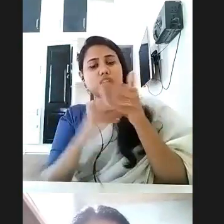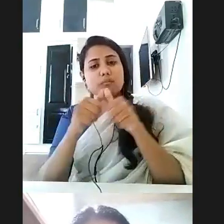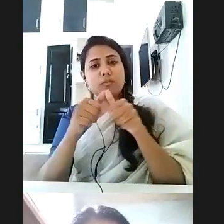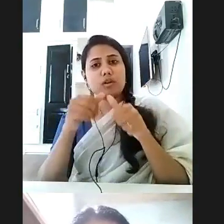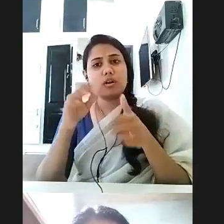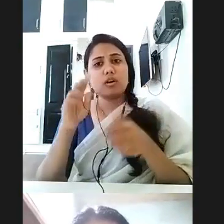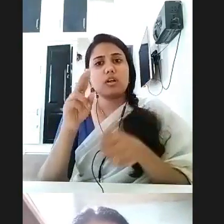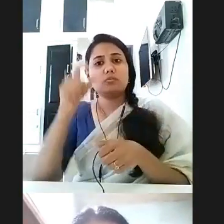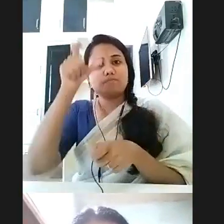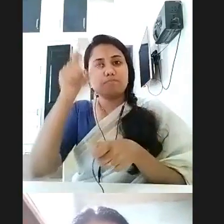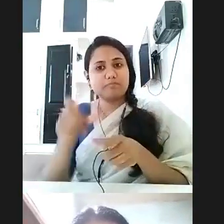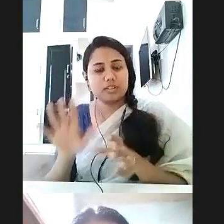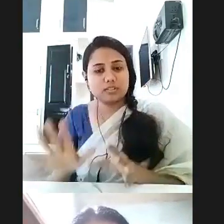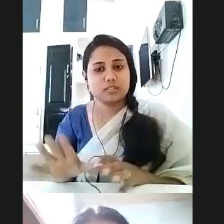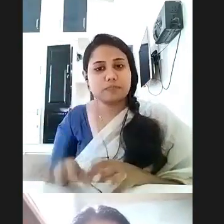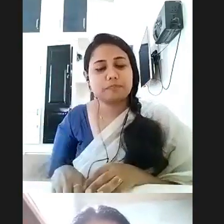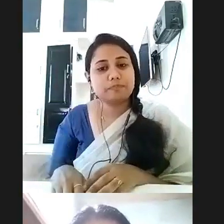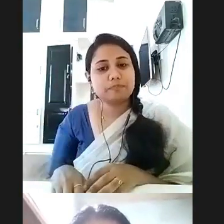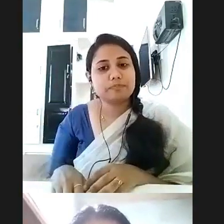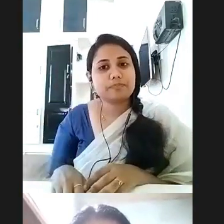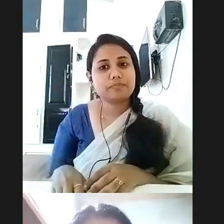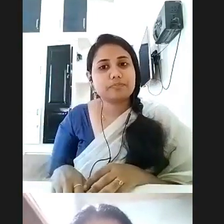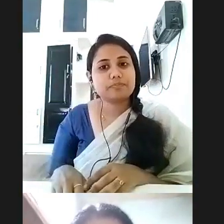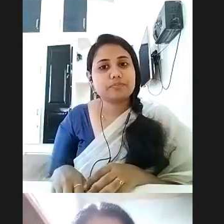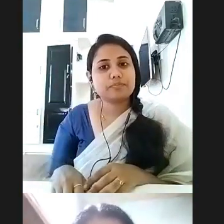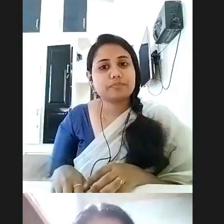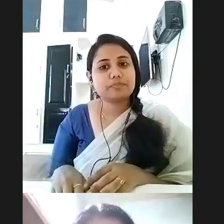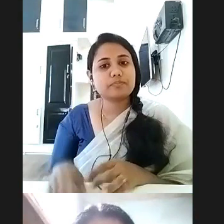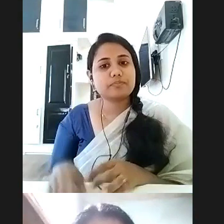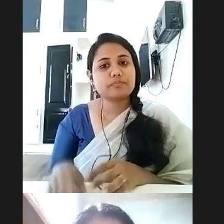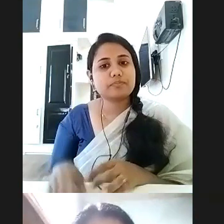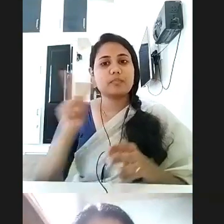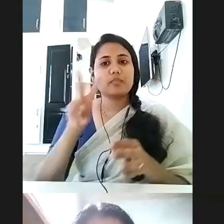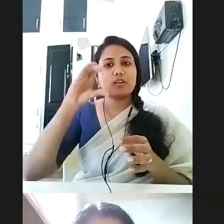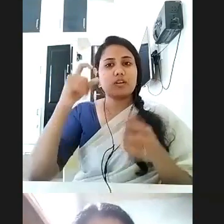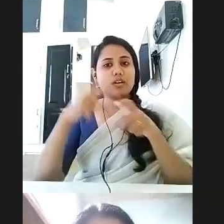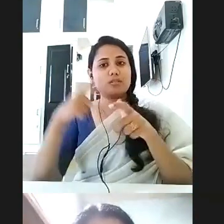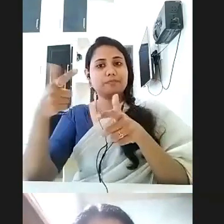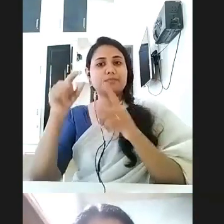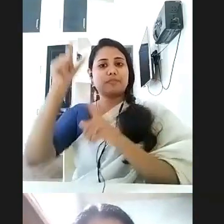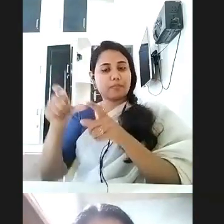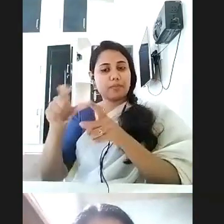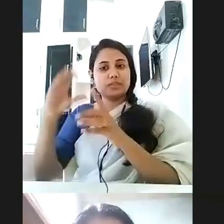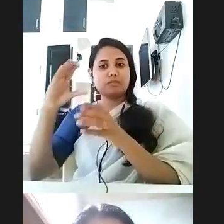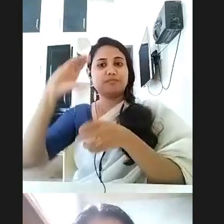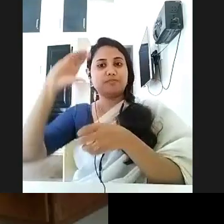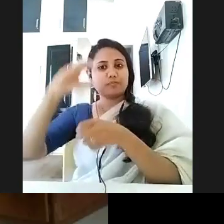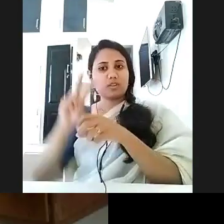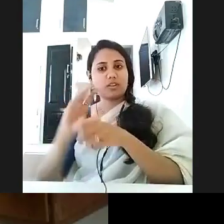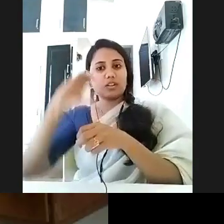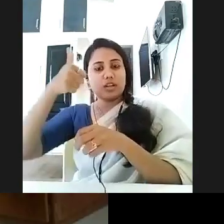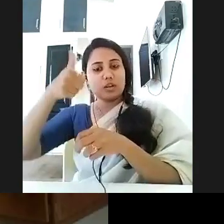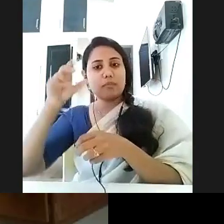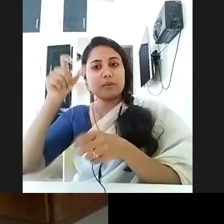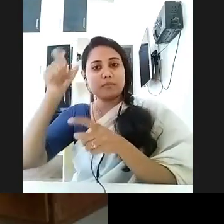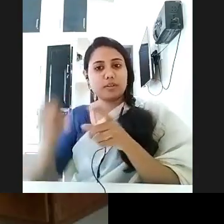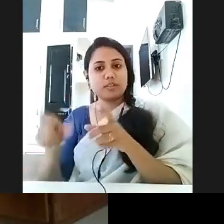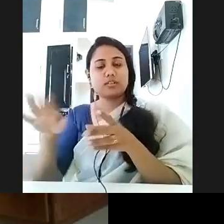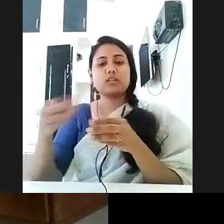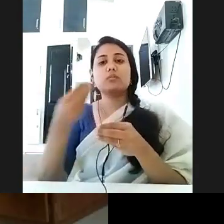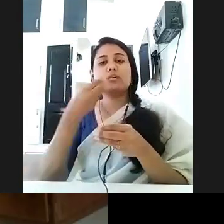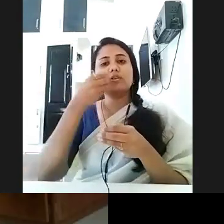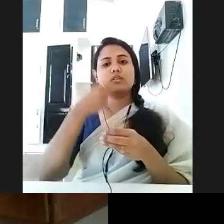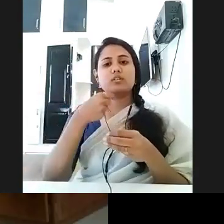കണ്ടിട്ടുണ്ടാവും, ഞങ്ങളുടെ വൈസ് ചെയർമാനായ കൃഷ്ണകുമാർ PS എന്ന് പറഞ്ഞാണ്. അന്നേരം അദ്ദേഹത്തിന് എന്താണെന്ന് വെച്ചാൽ ഇപ്പം ആഹാരം കഴിക്കുമ്പം